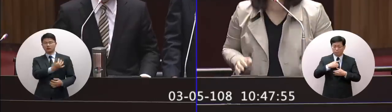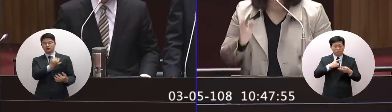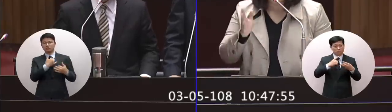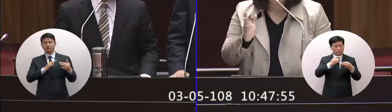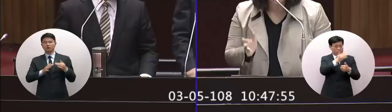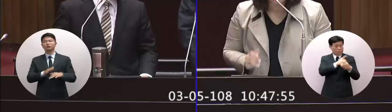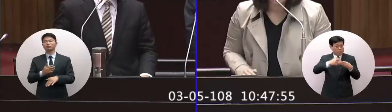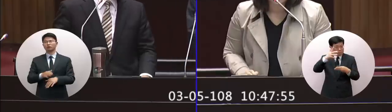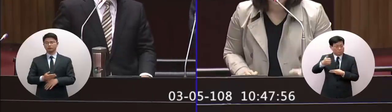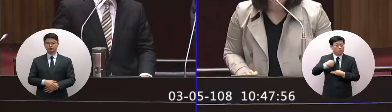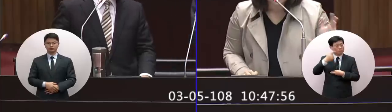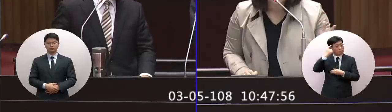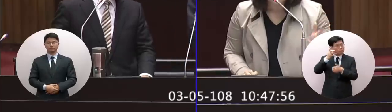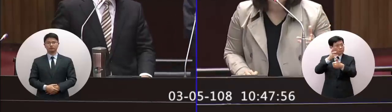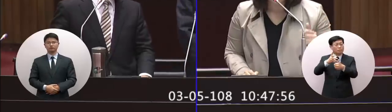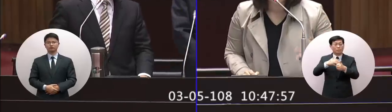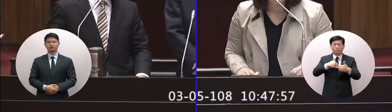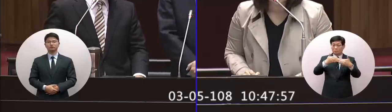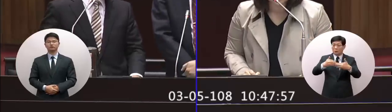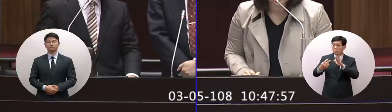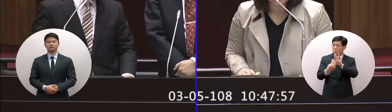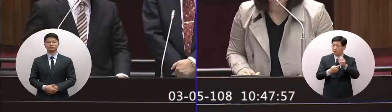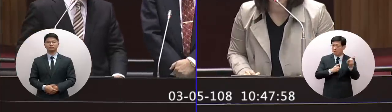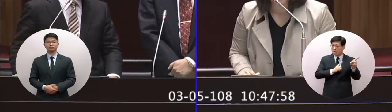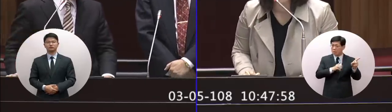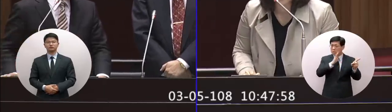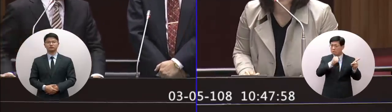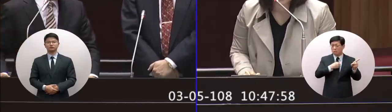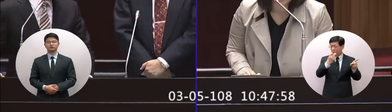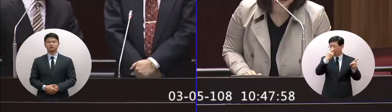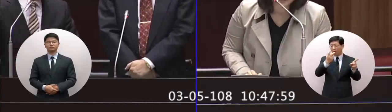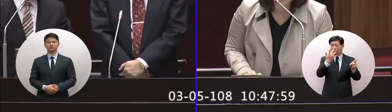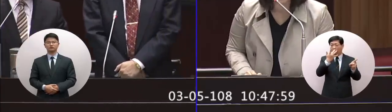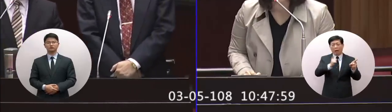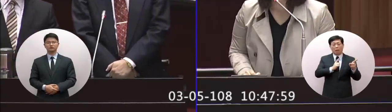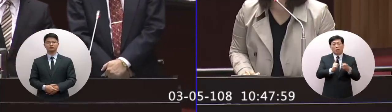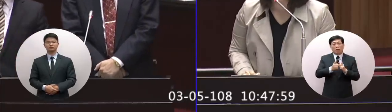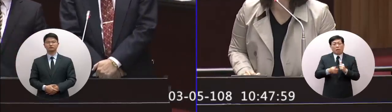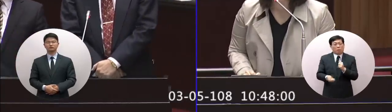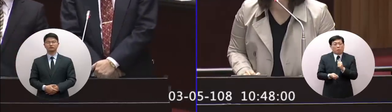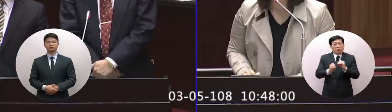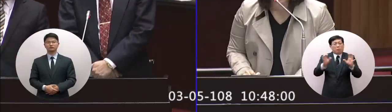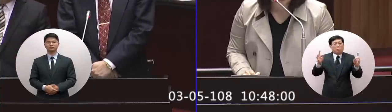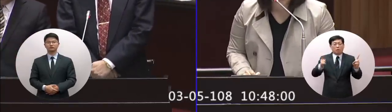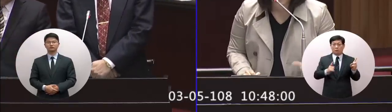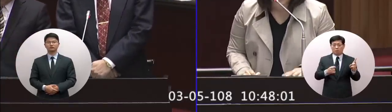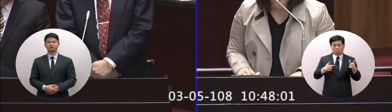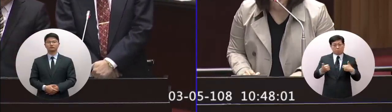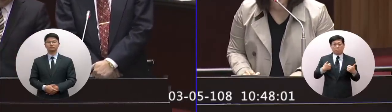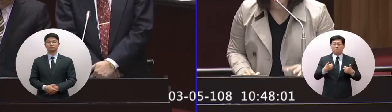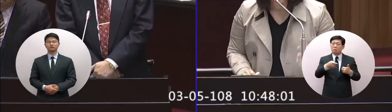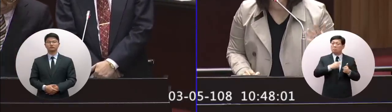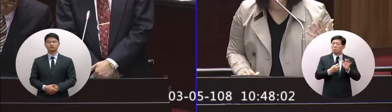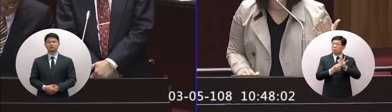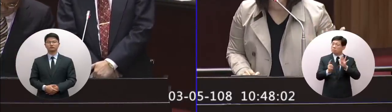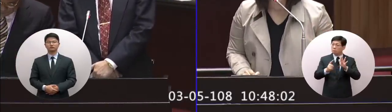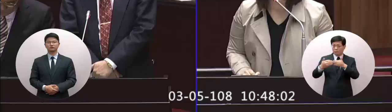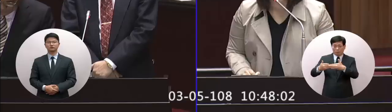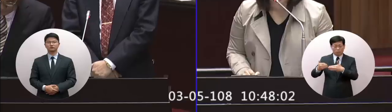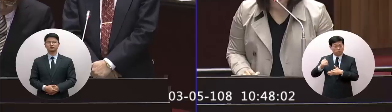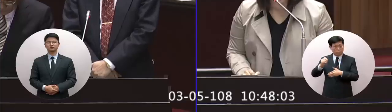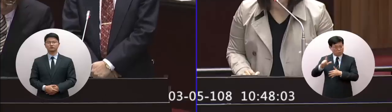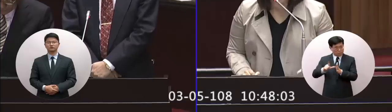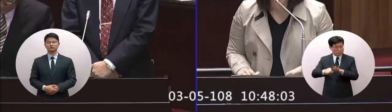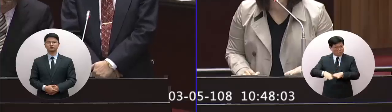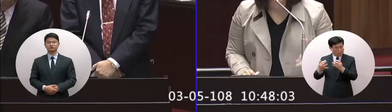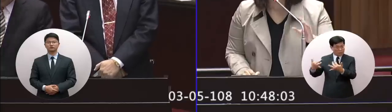委，就是我所问你，就是说对岸已经这样说你是盲人骑瞎马、夜半铃声迟了，那这个部分你怎么看？因为中国解放区到底什么